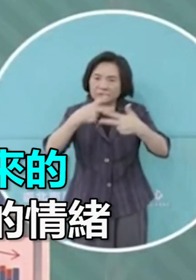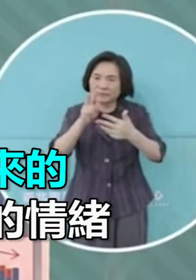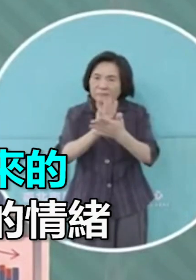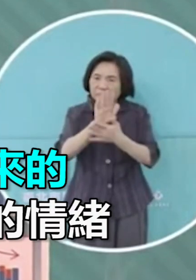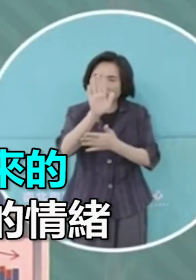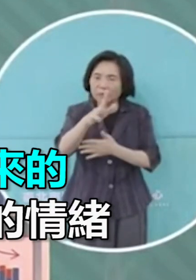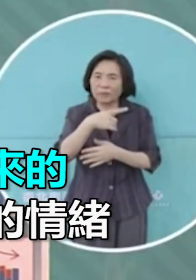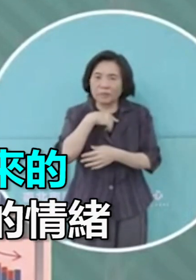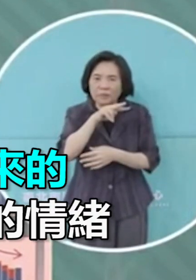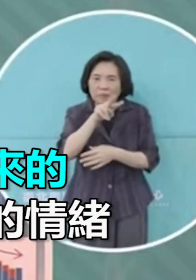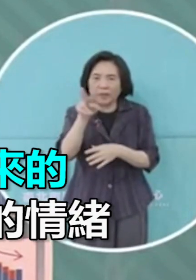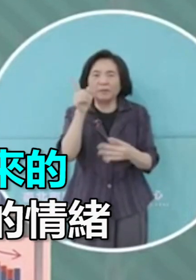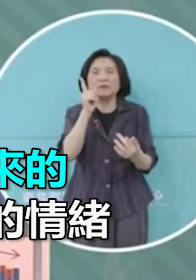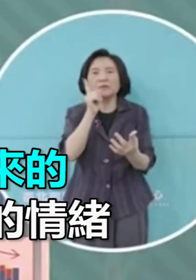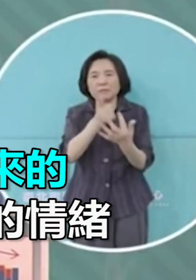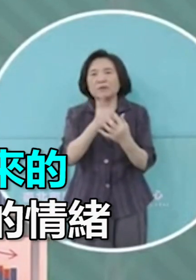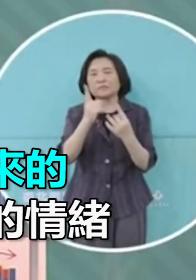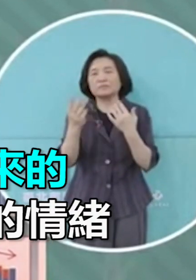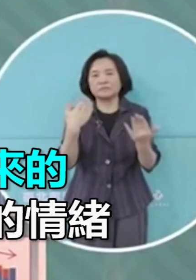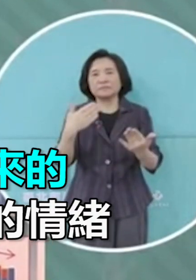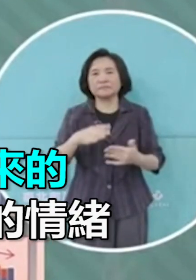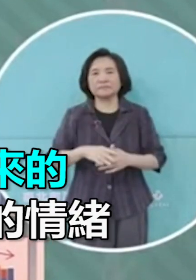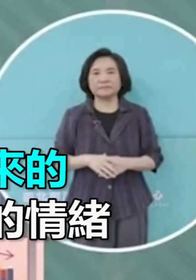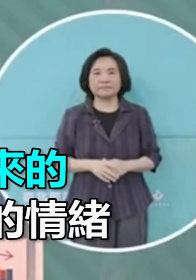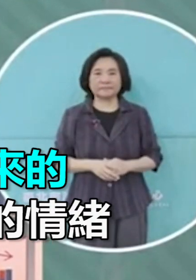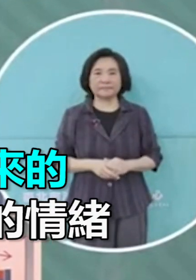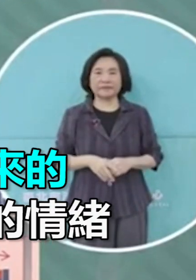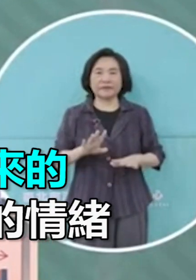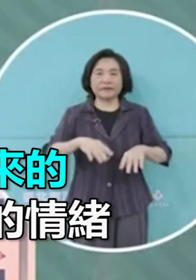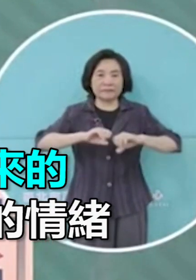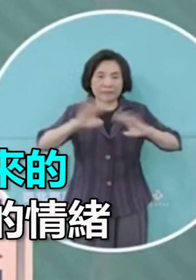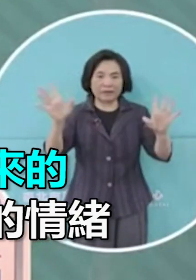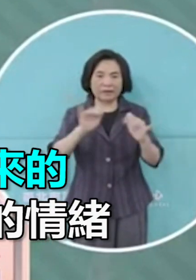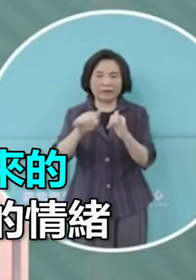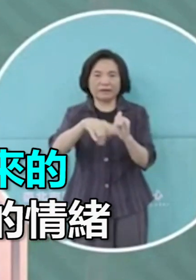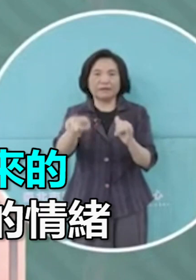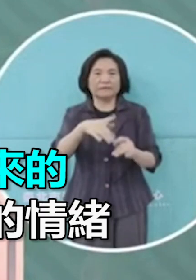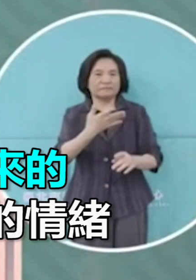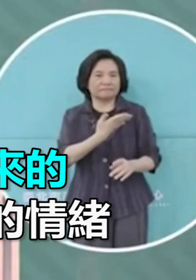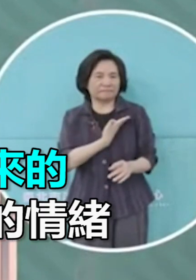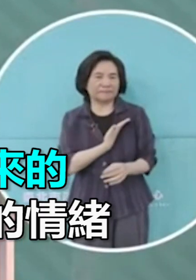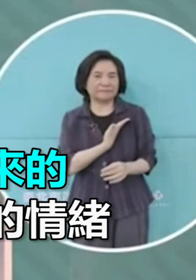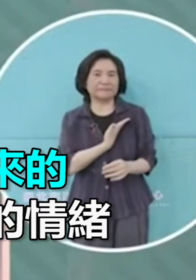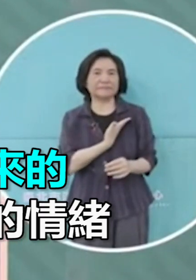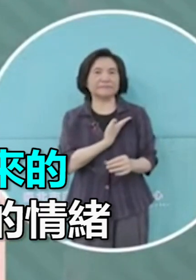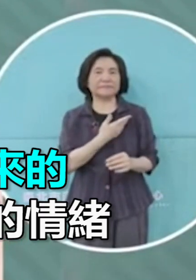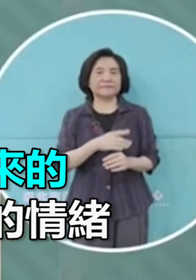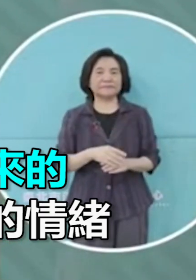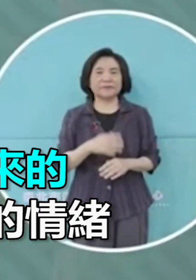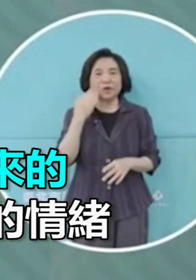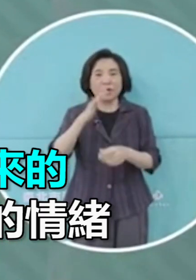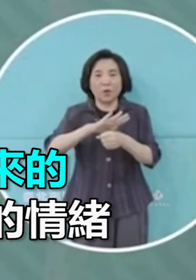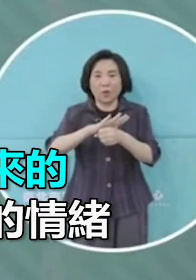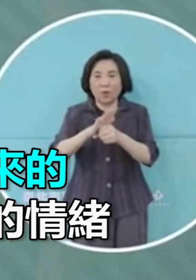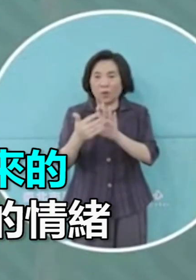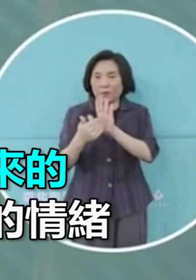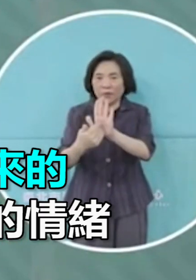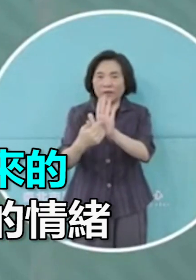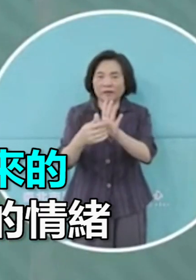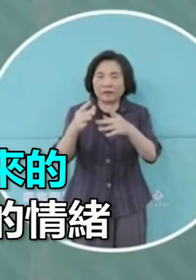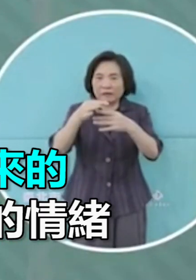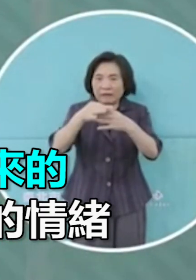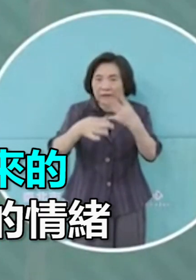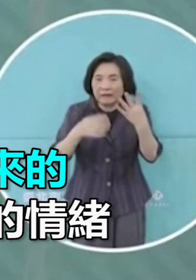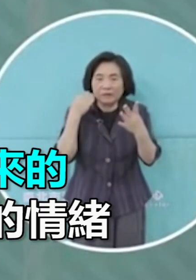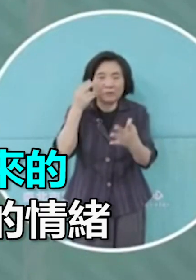两个礼拜以后，所以。也呼吁市民朋友，你知道吗？希望要撑住的啊！如果我们这种防疫的措施有不